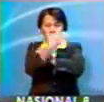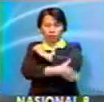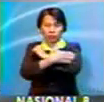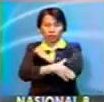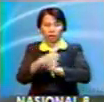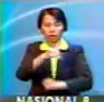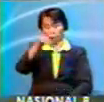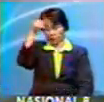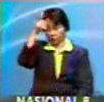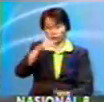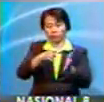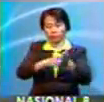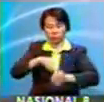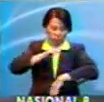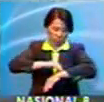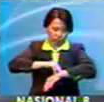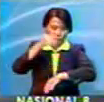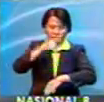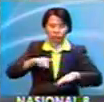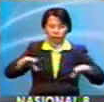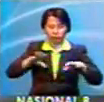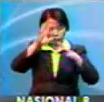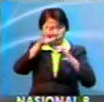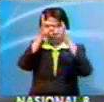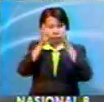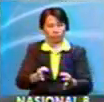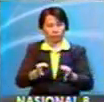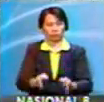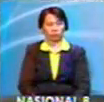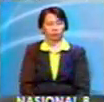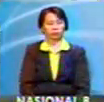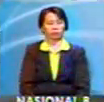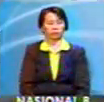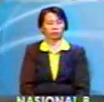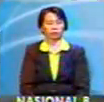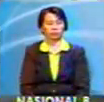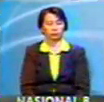dan kerajaan memerlukan masa untuk membuat keputusan.